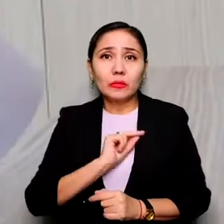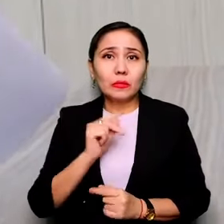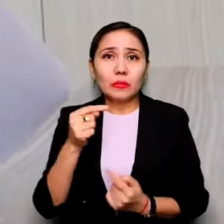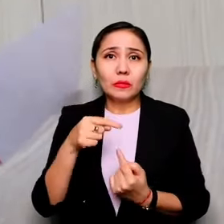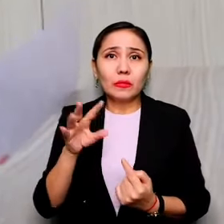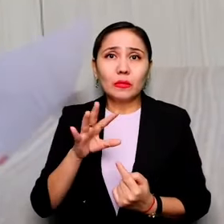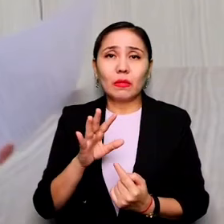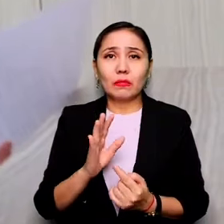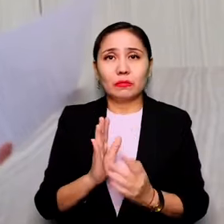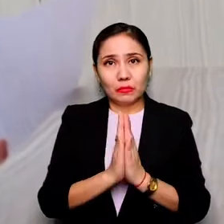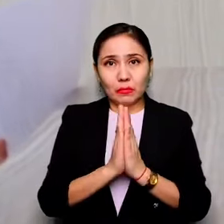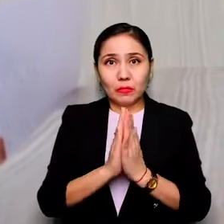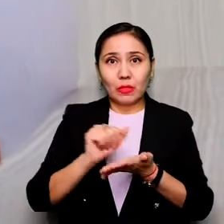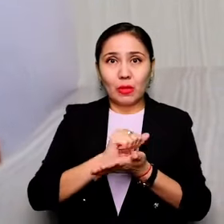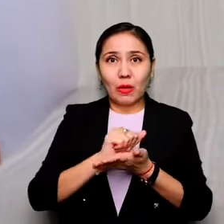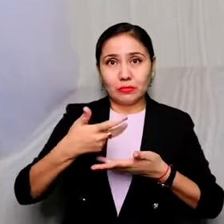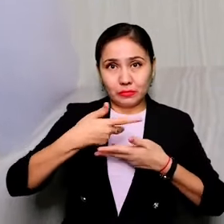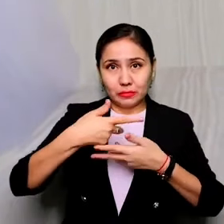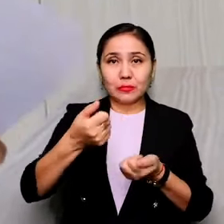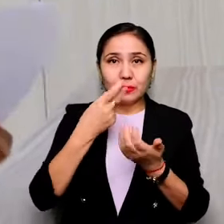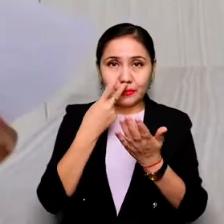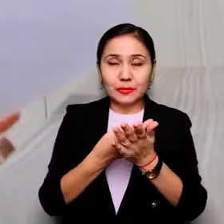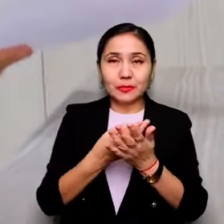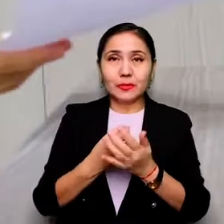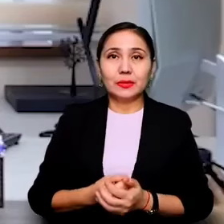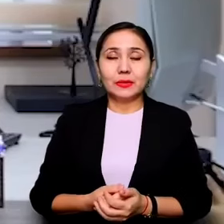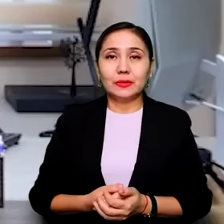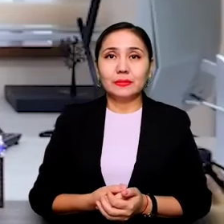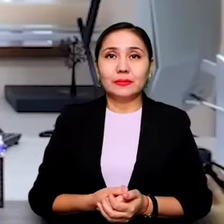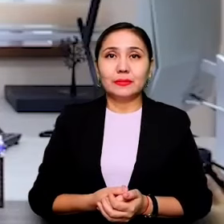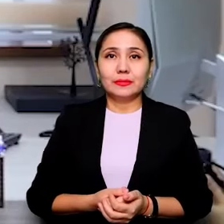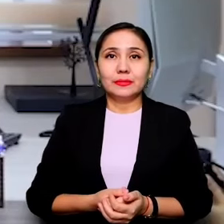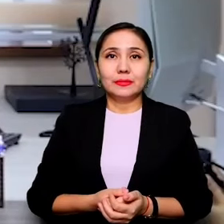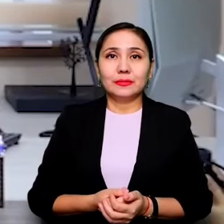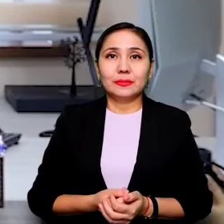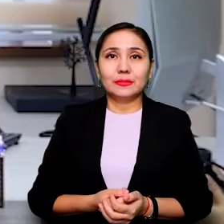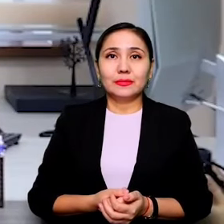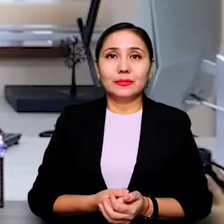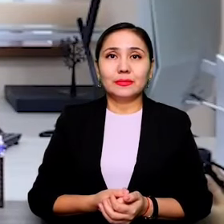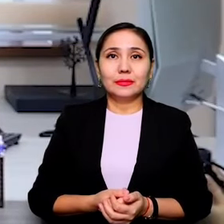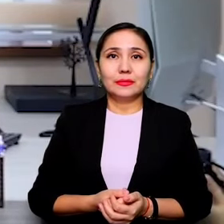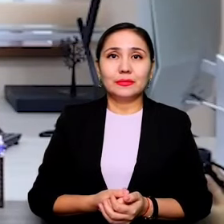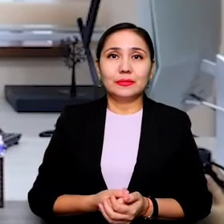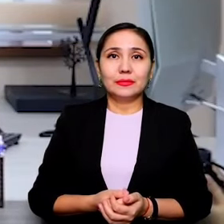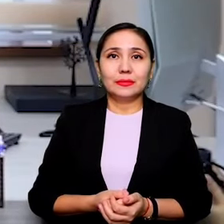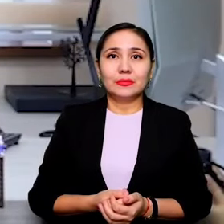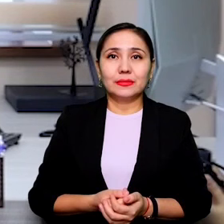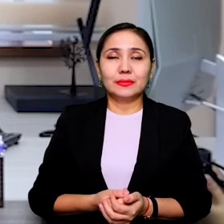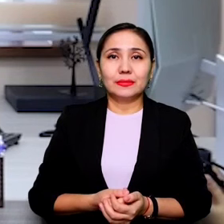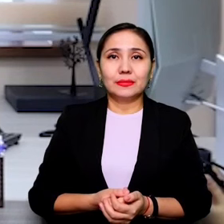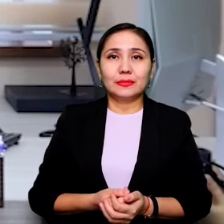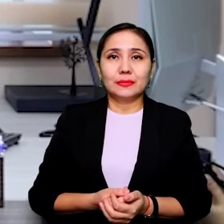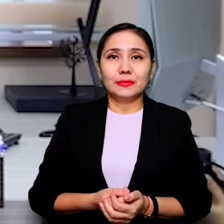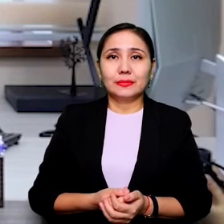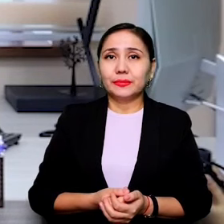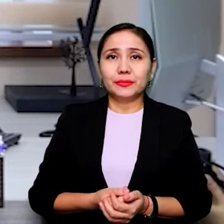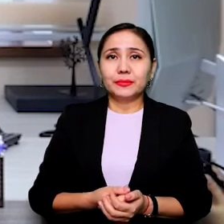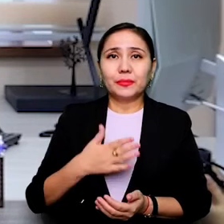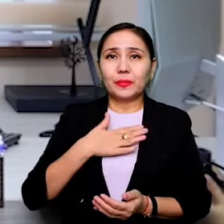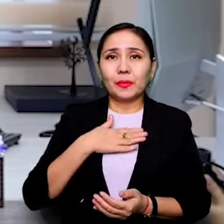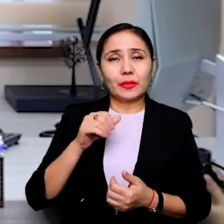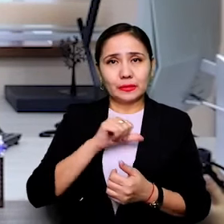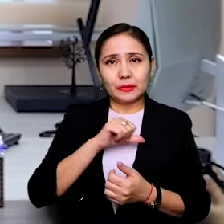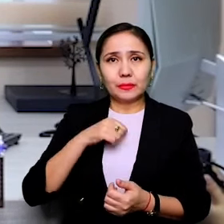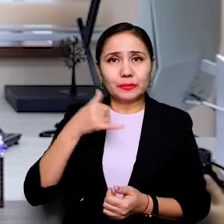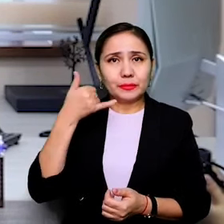bu hujjatlarni ko'rib chiqing. Qiz qog'ozni uzatdi. Erkak qaramay qo'yib qo'ydi. Biz o'zimiz